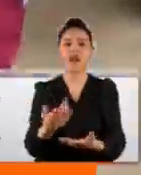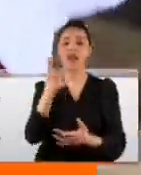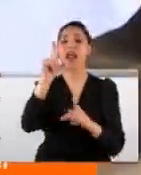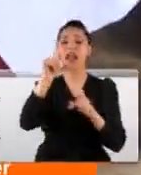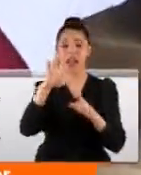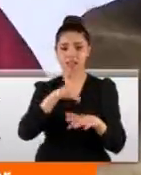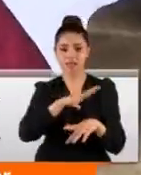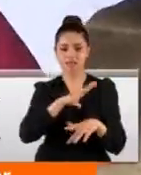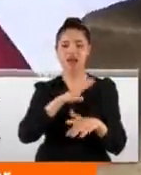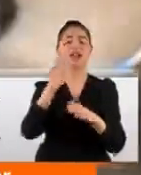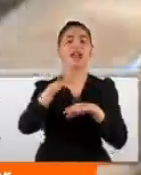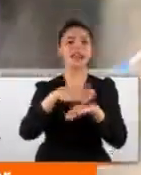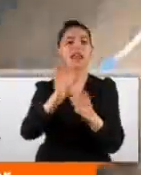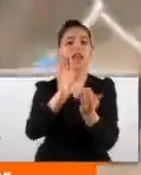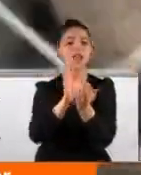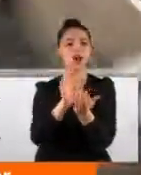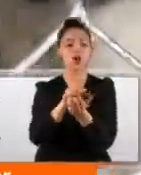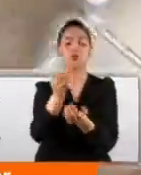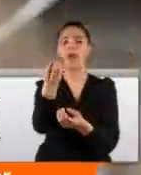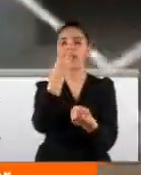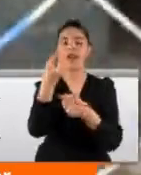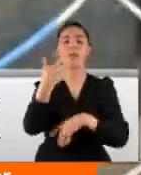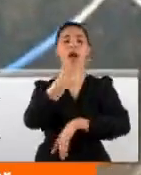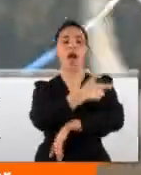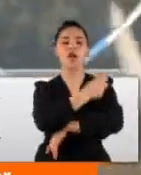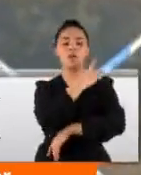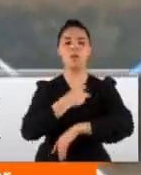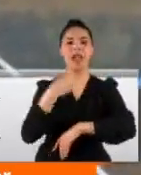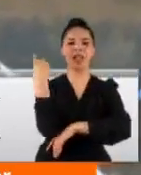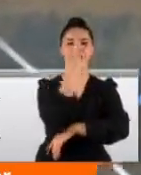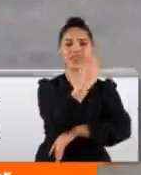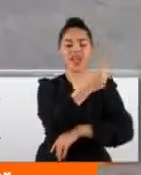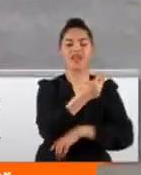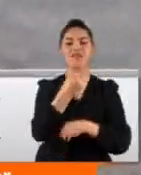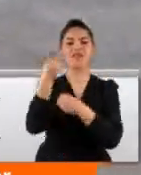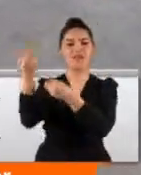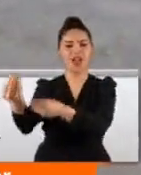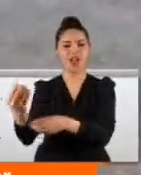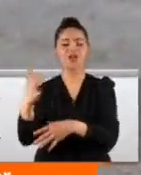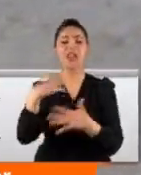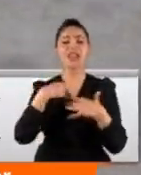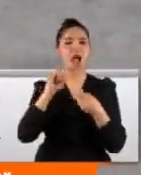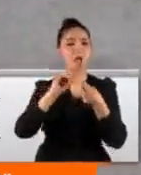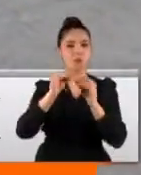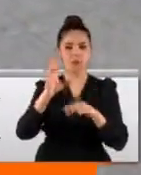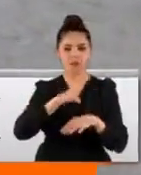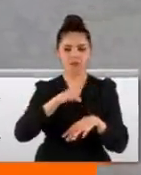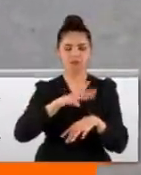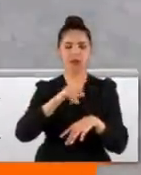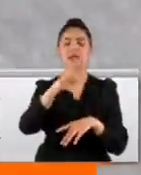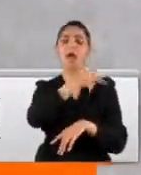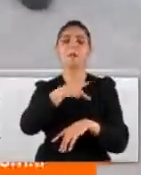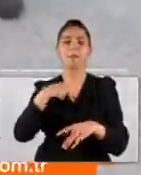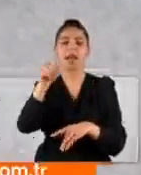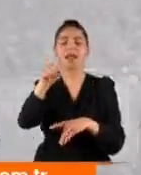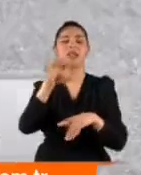İhtiyaç halinde kedi ve köpeklerin mama ve aşıları da yine belediye tarafından karşılanacak. Hatta sağlık problemleri için de yine